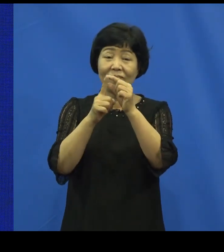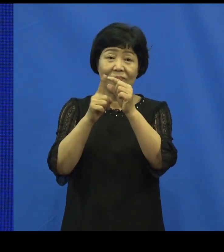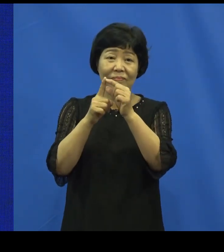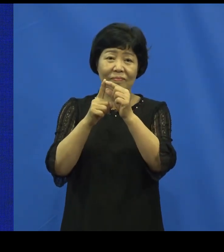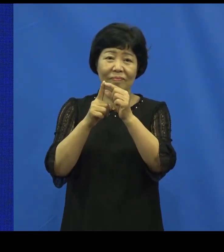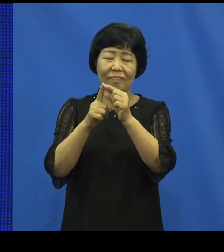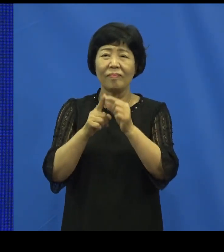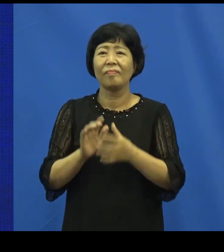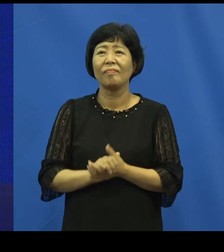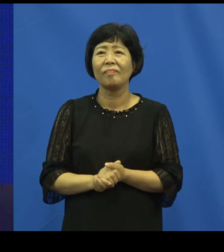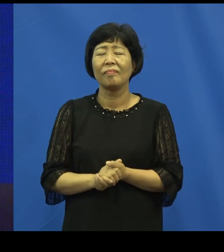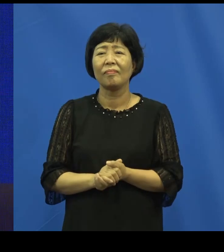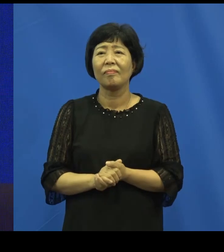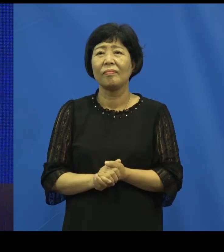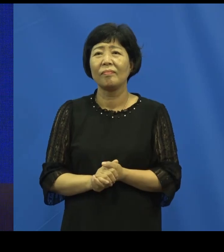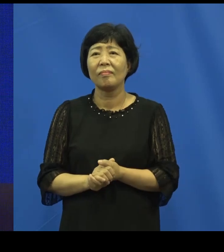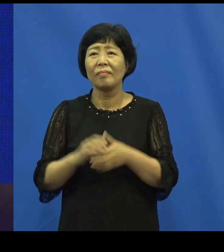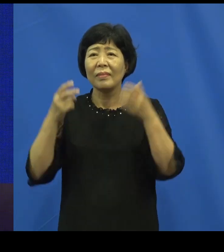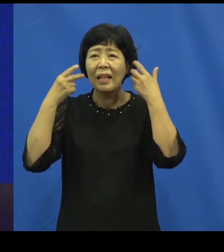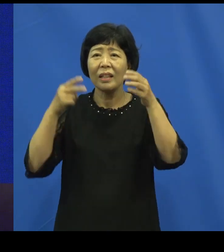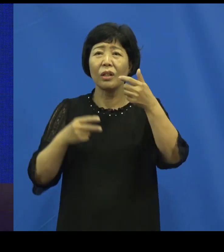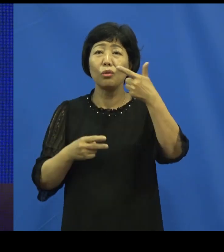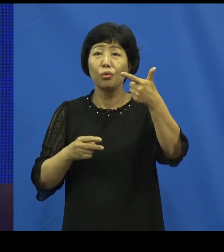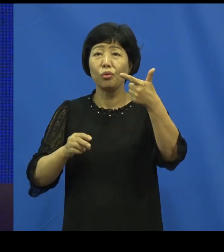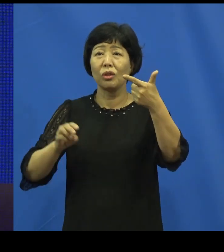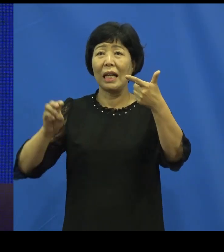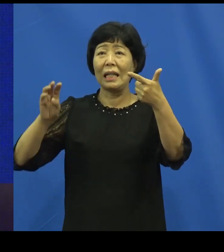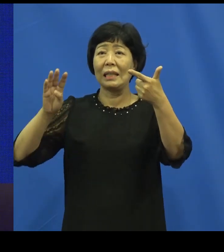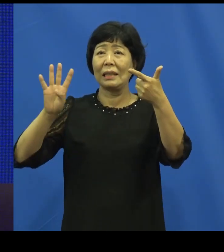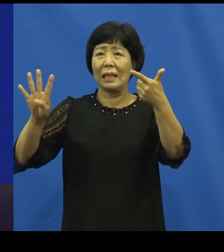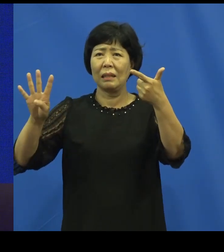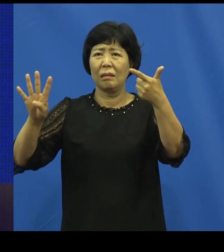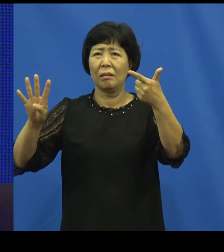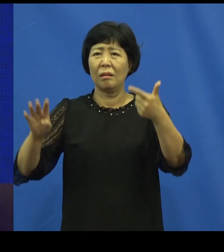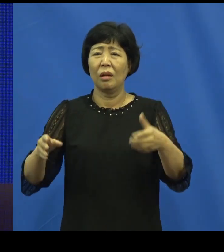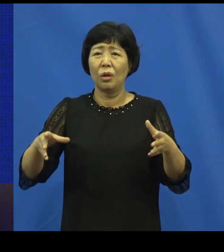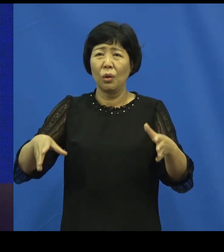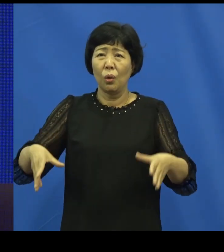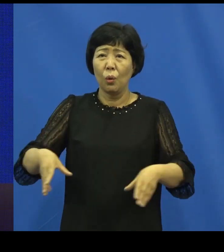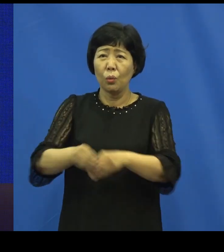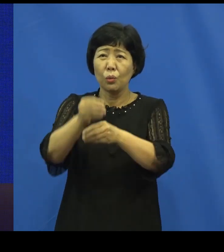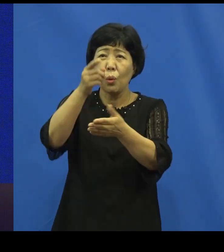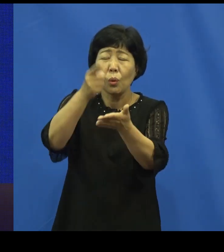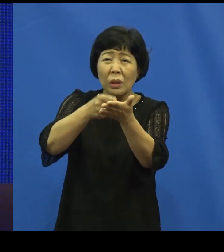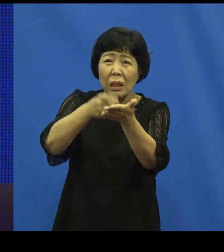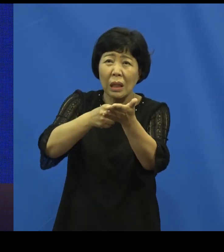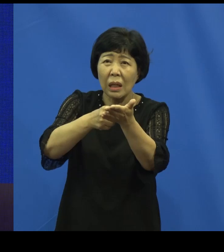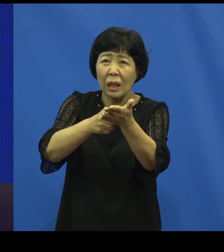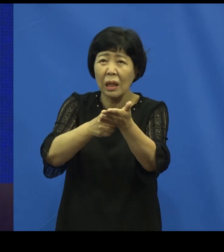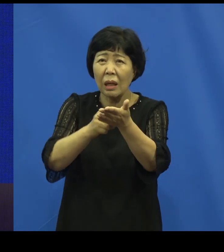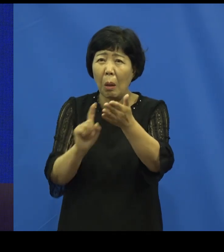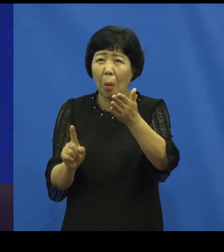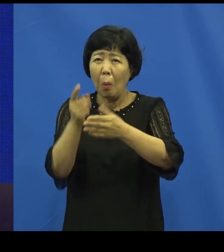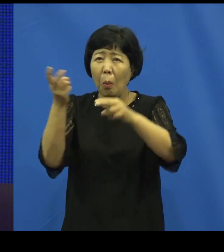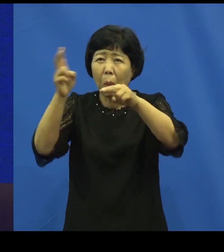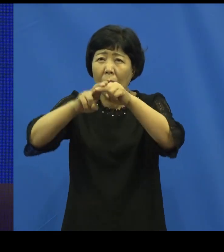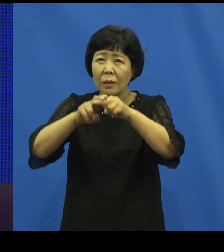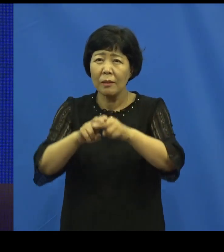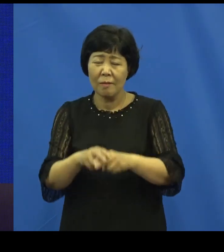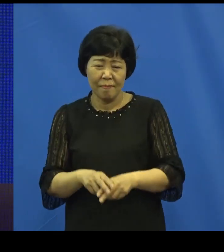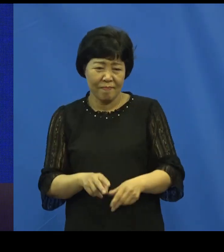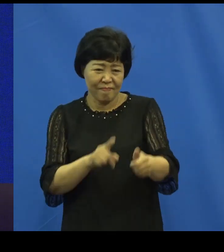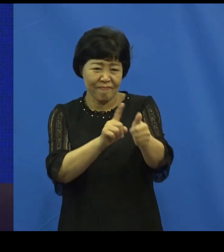자, 4절을 보면 이렇게 얘기해요. 이에 총리들과 고관들이 국사에 대하여 다니엘을 고발할 근거를